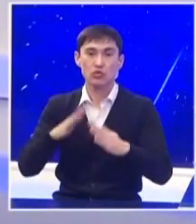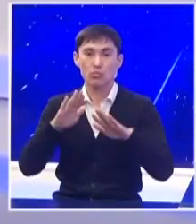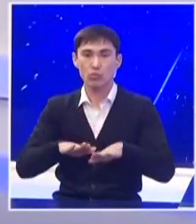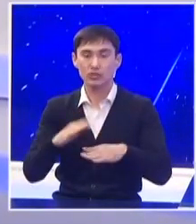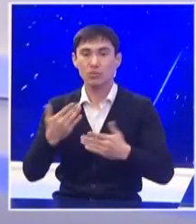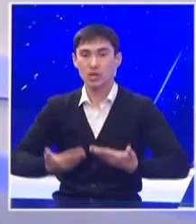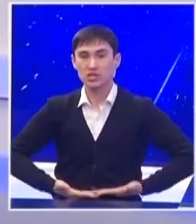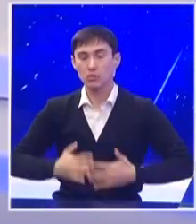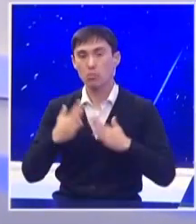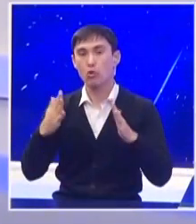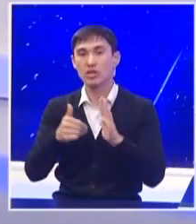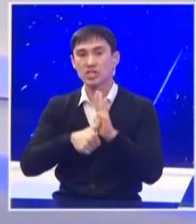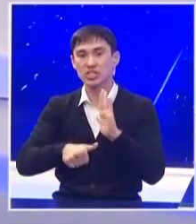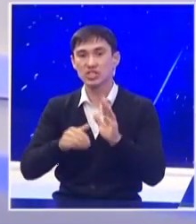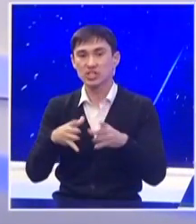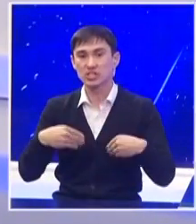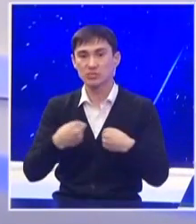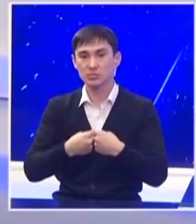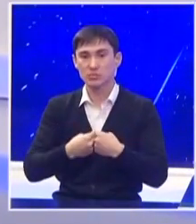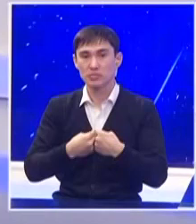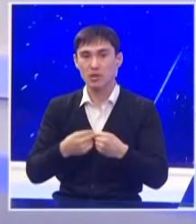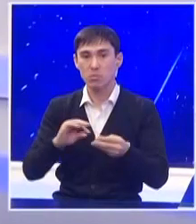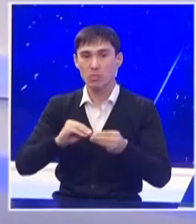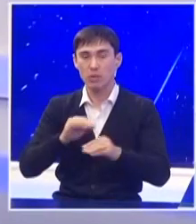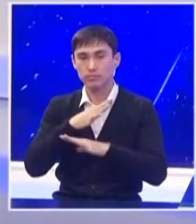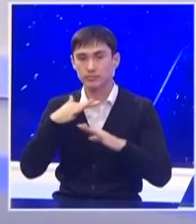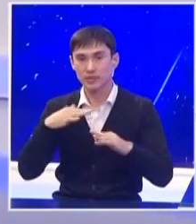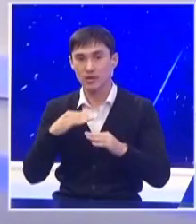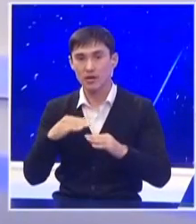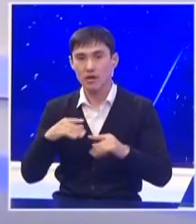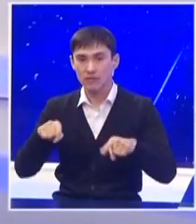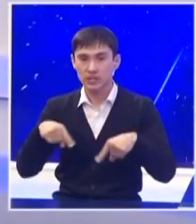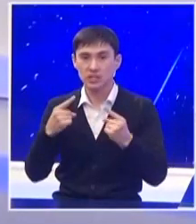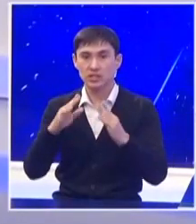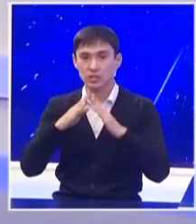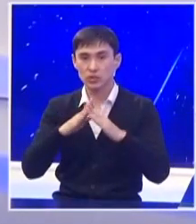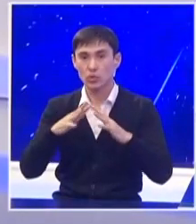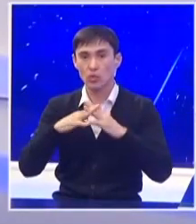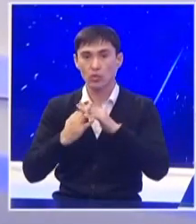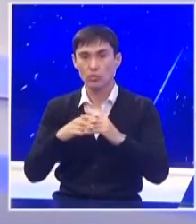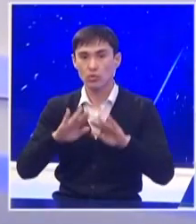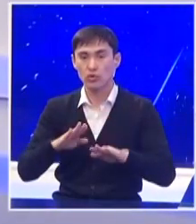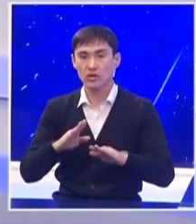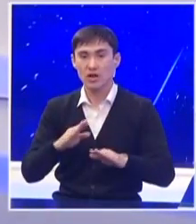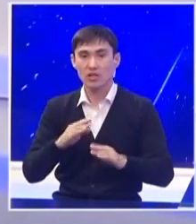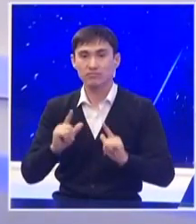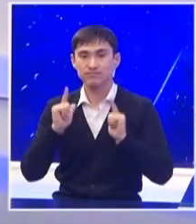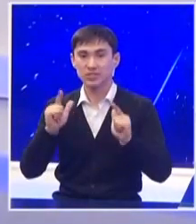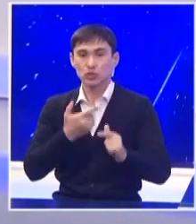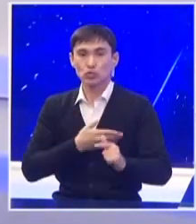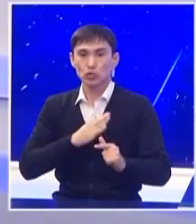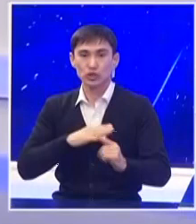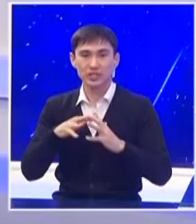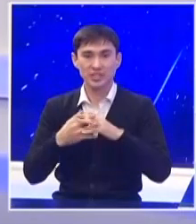где проживает более 60 семей, проблем накопилось немало. Возродить населенный пункт – настоящий крик души сельчан. Они надеются,